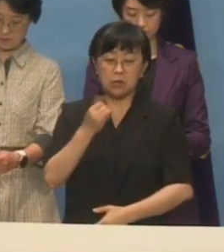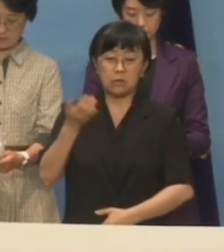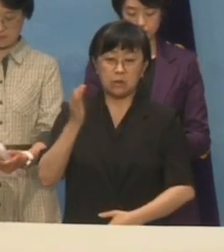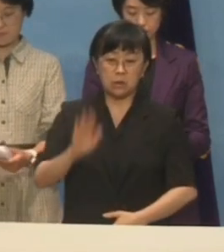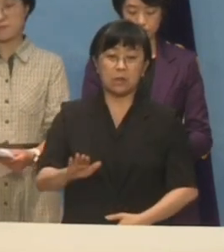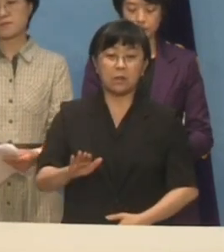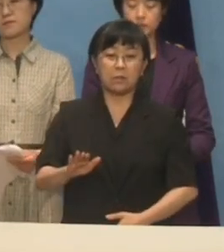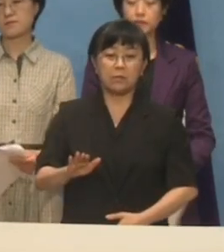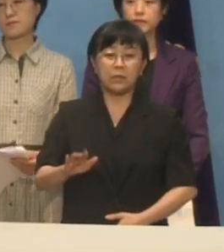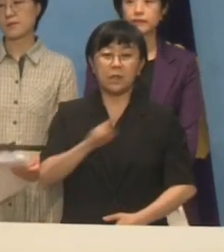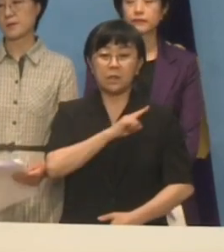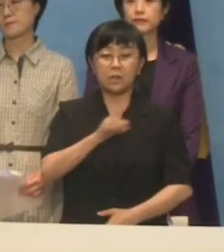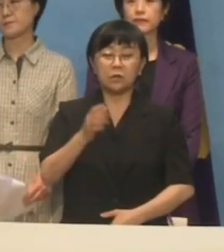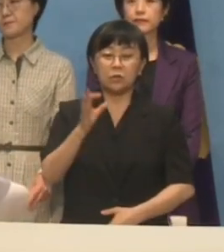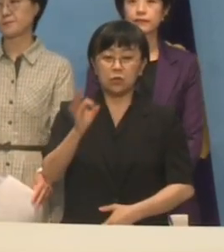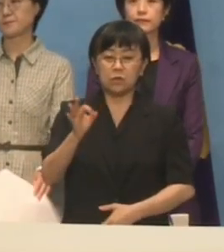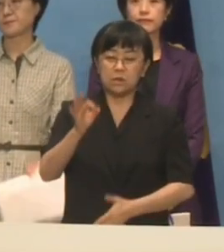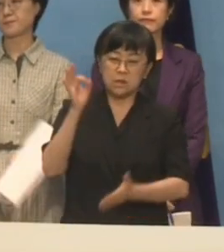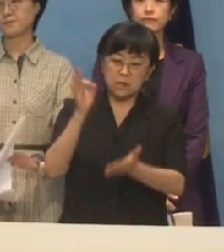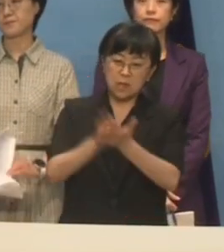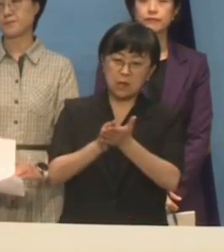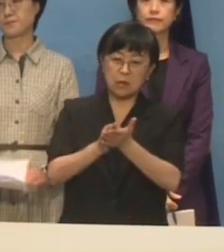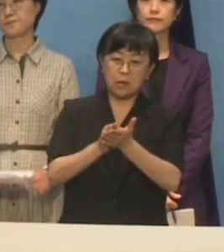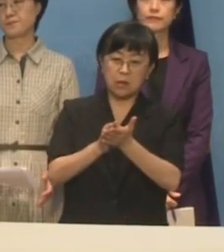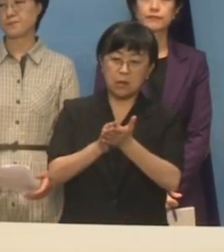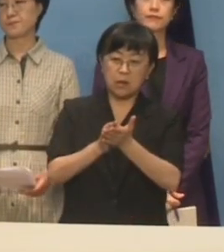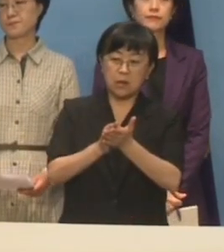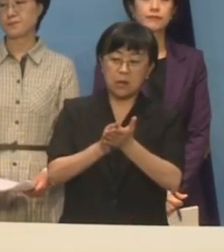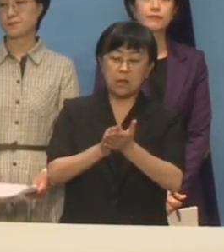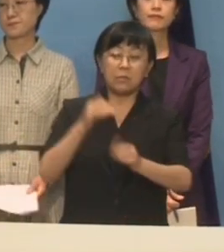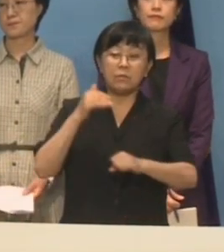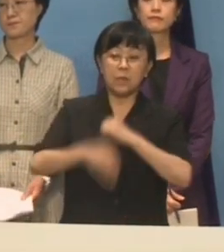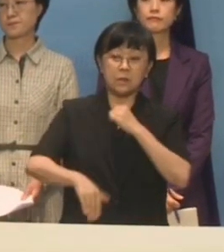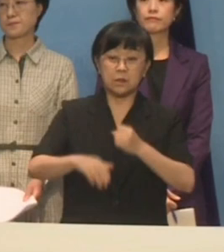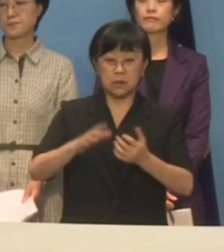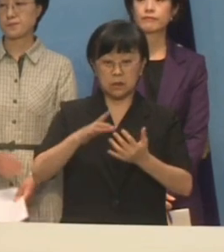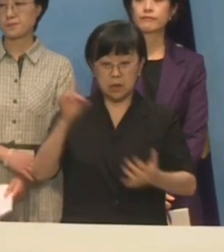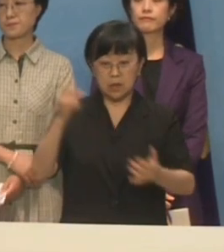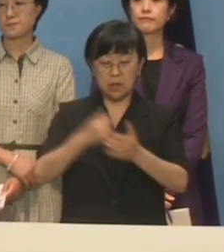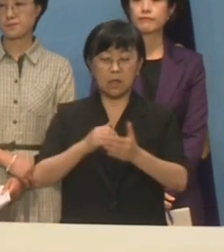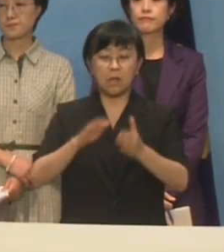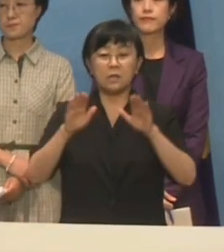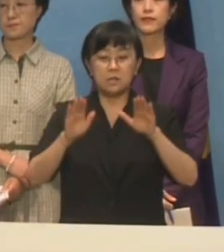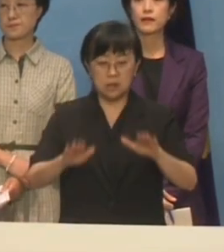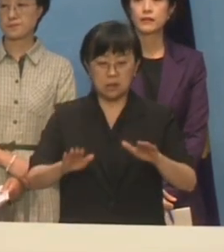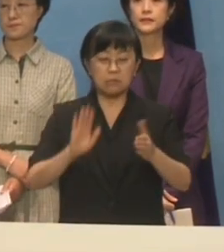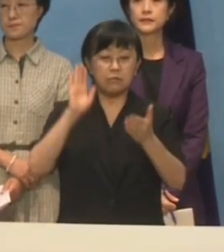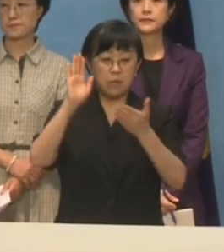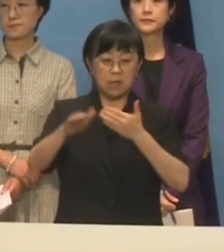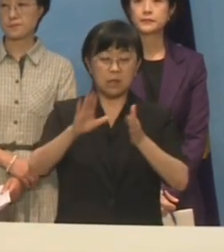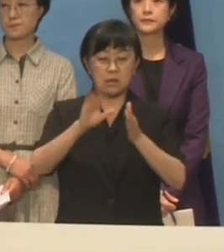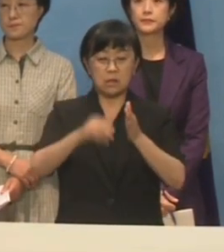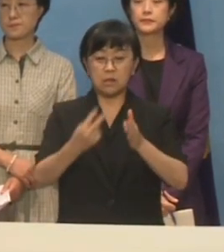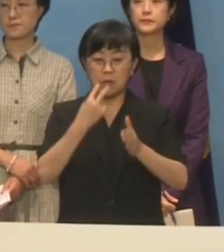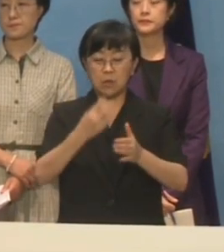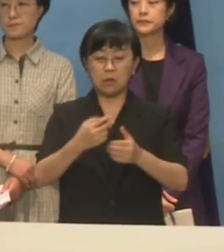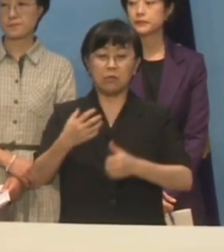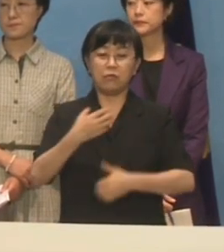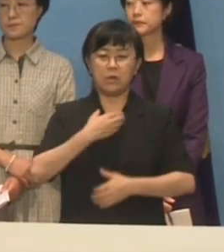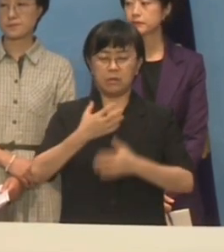불구하고 가장 돈이 적게 드는 값싼 방식을 택해 현재는 물론 미래 세대의 생명과 환경을